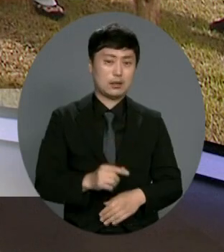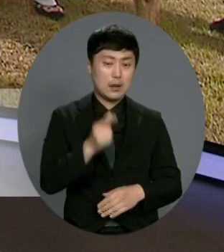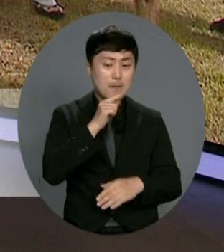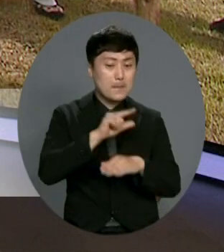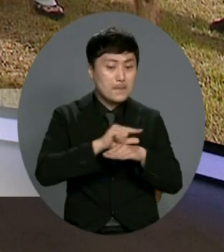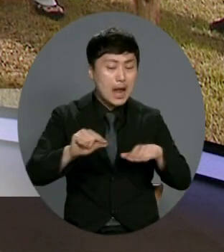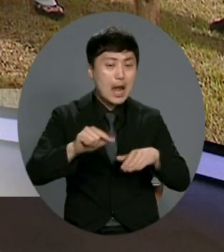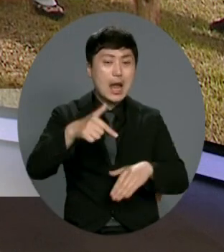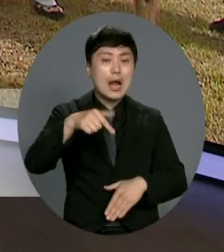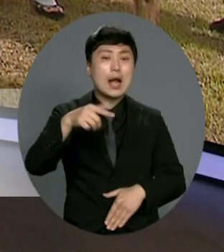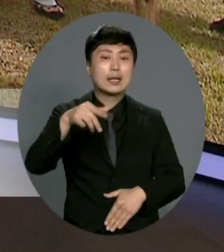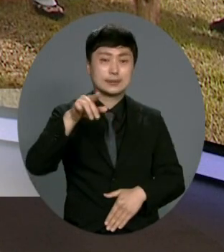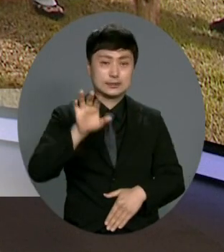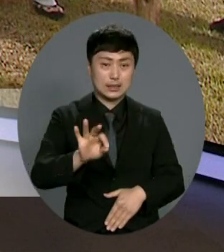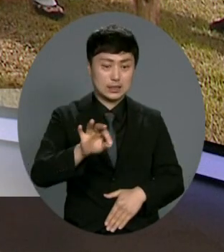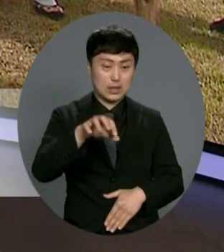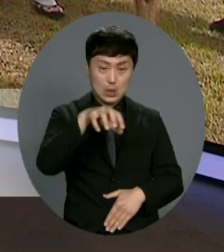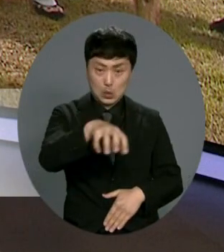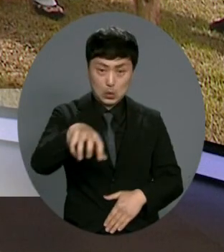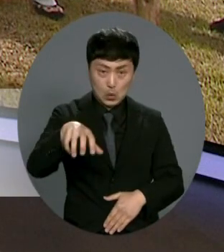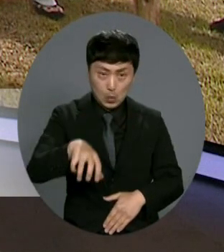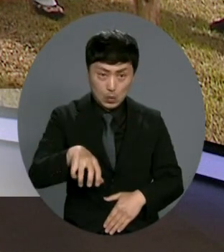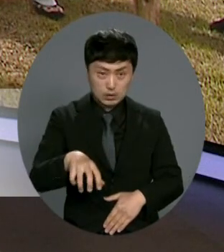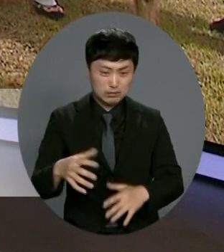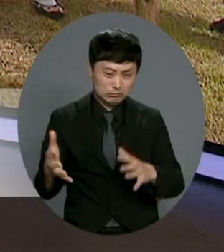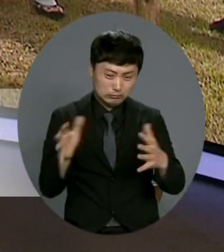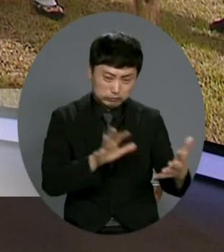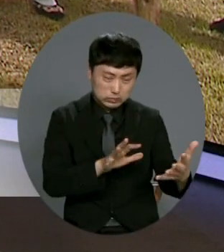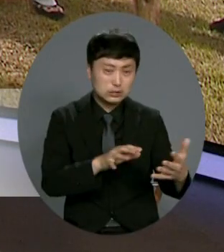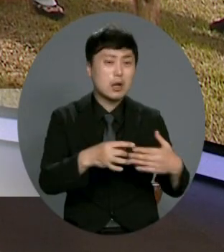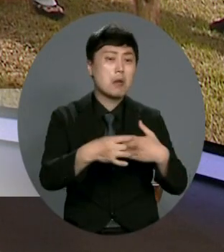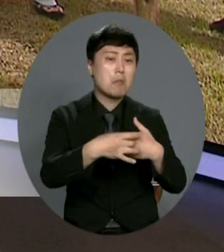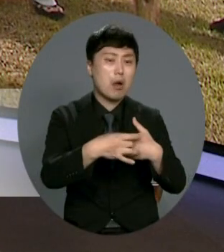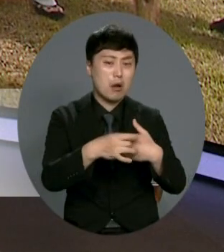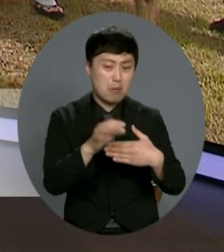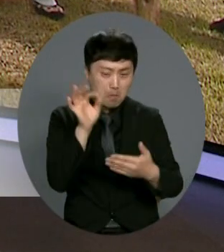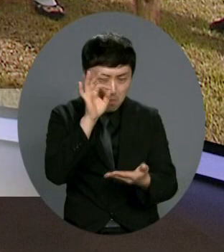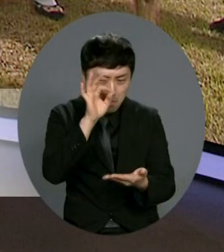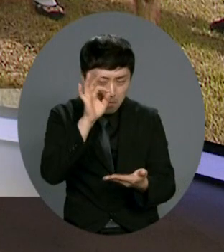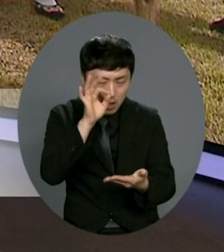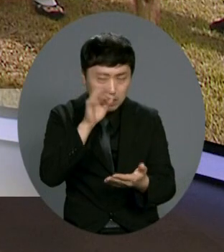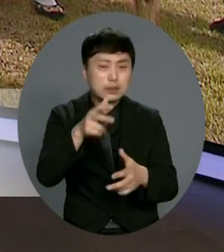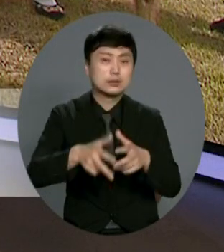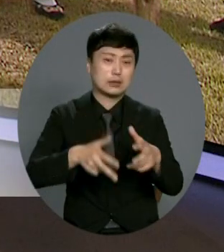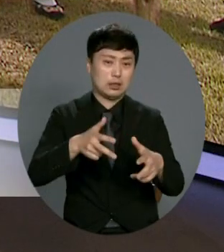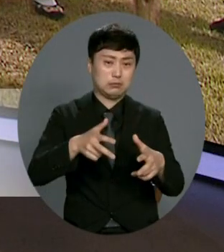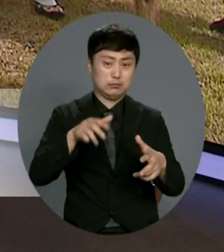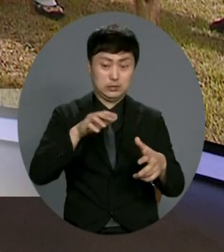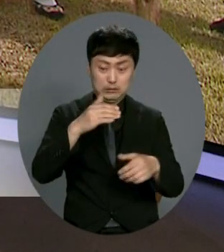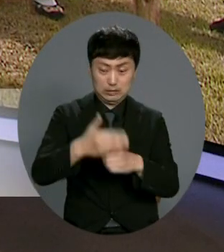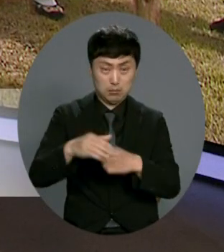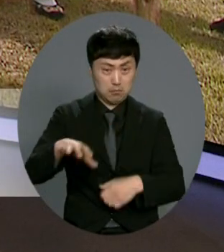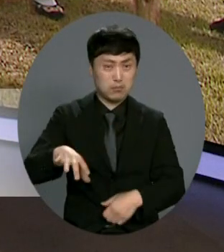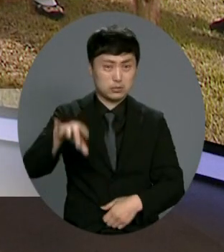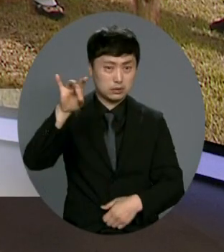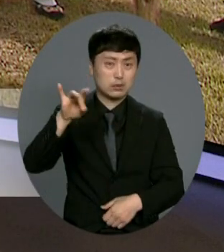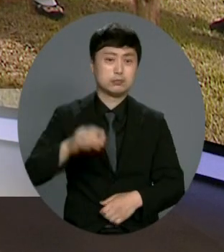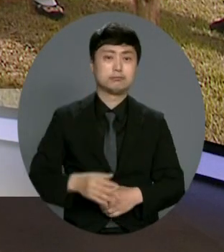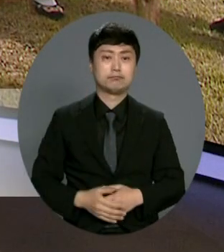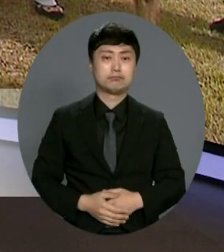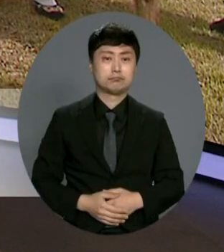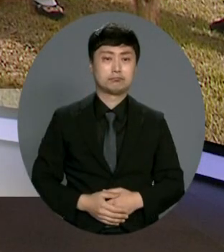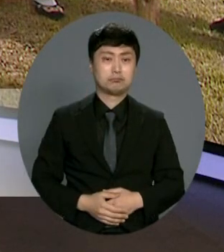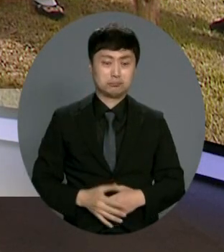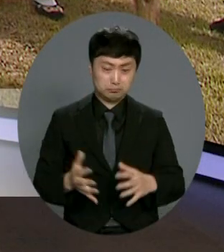달성군 가창면에서 오늘부터 희생자들의 유해발굴이 시작됐습니다 유해발굴 사업은 대구에선 처음입니다 이들이